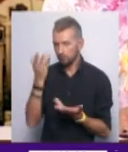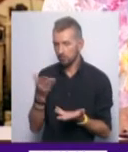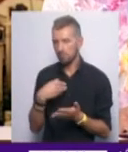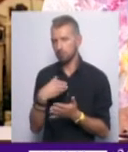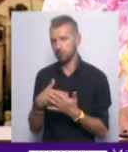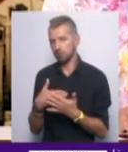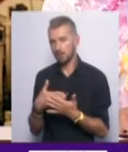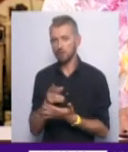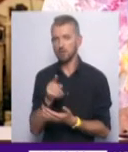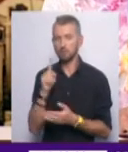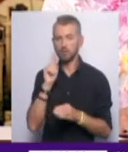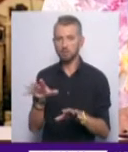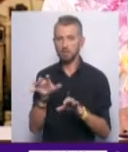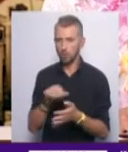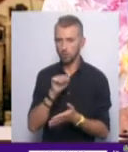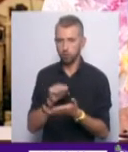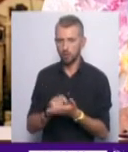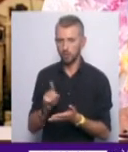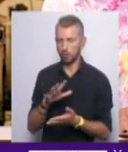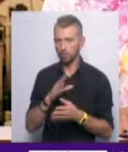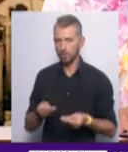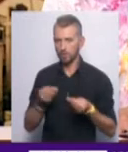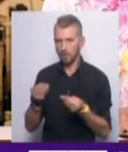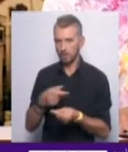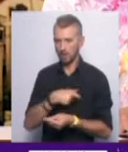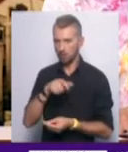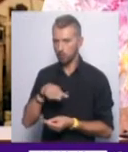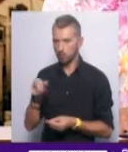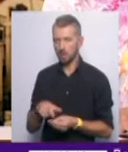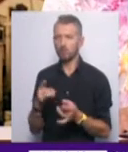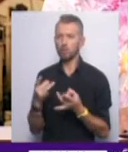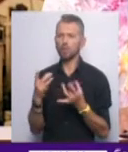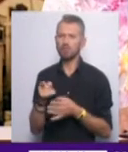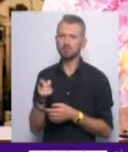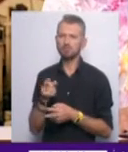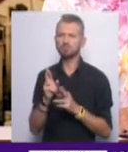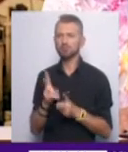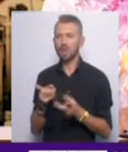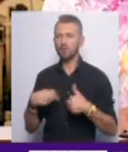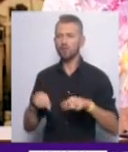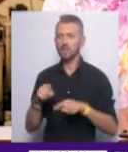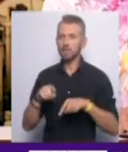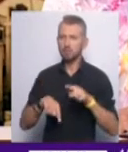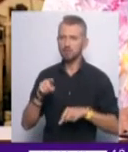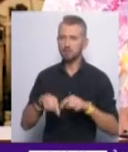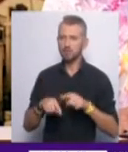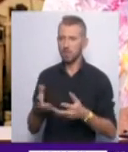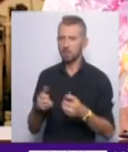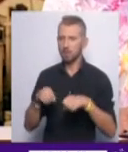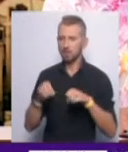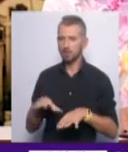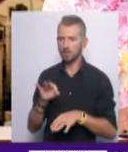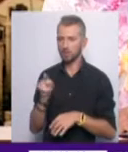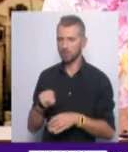вони сприймають документ, який був наданий депутатам. Розкажіть ви, яким чином фракція «Батьківщина» приймала рішення з приводу